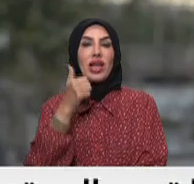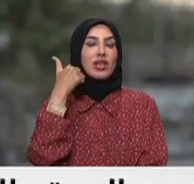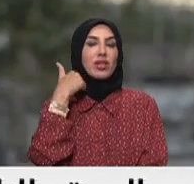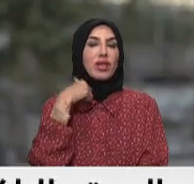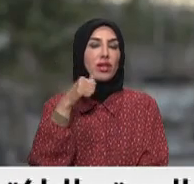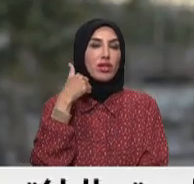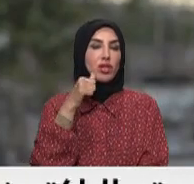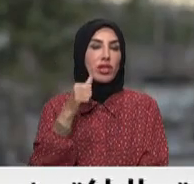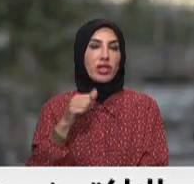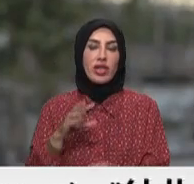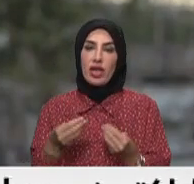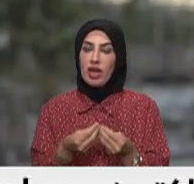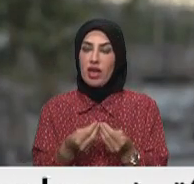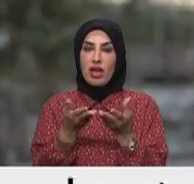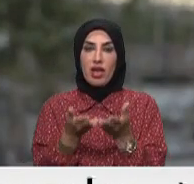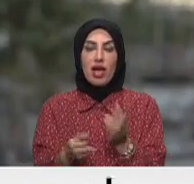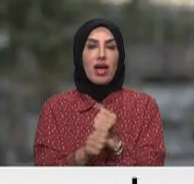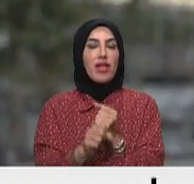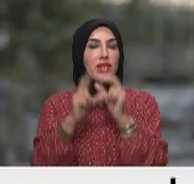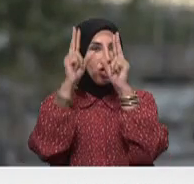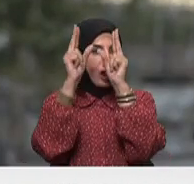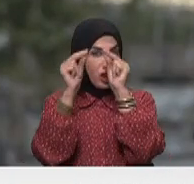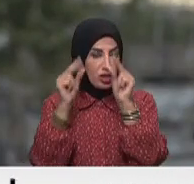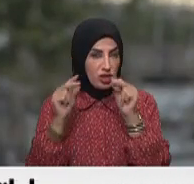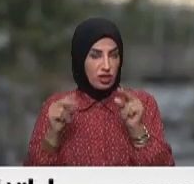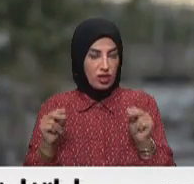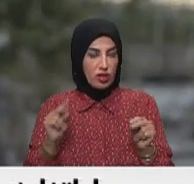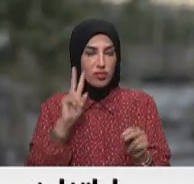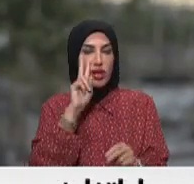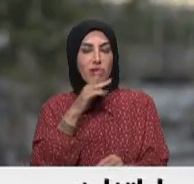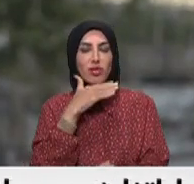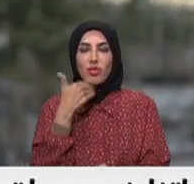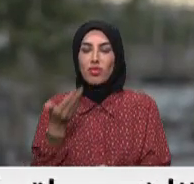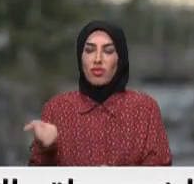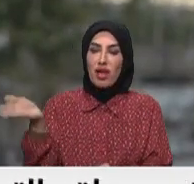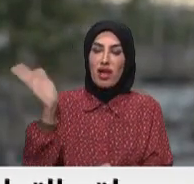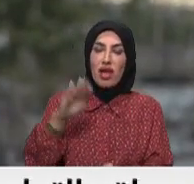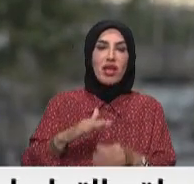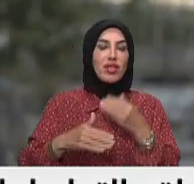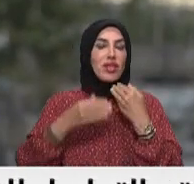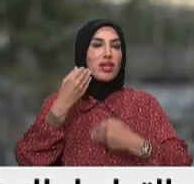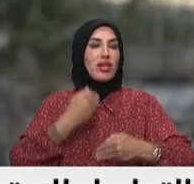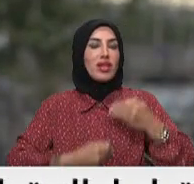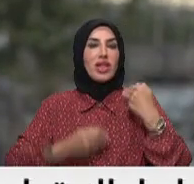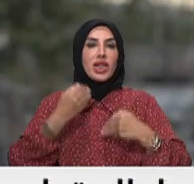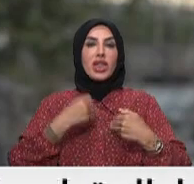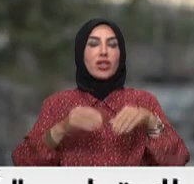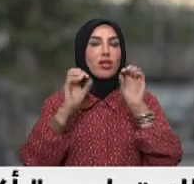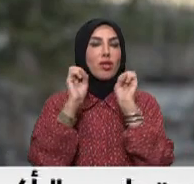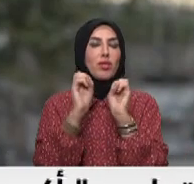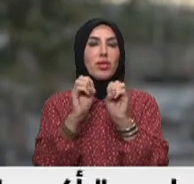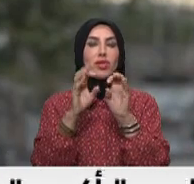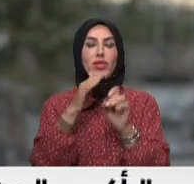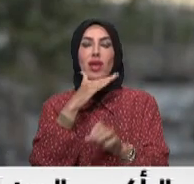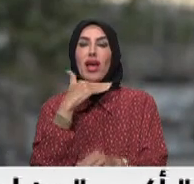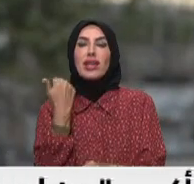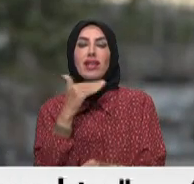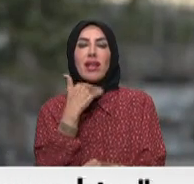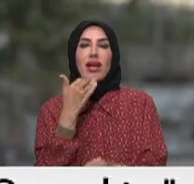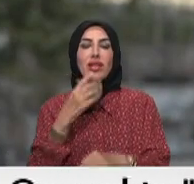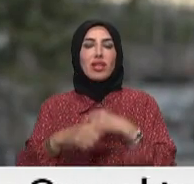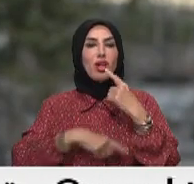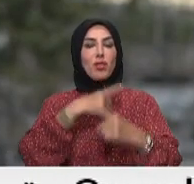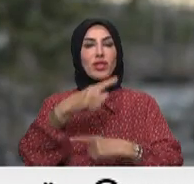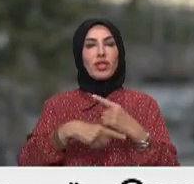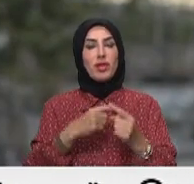لإبرام صفقة يلملم لبنان ويحصي ضحاياه من المجازر المتلاحقة في المنطقة تلو